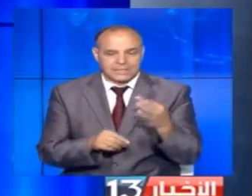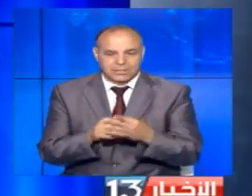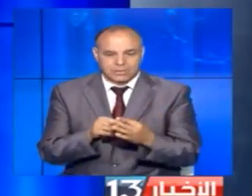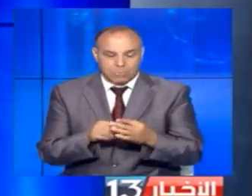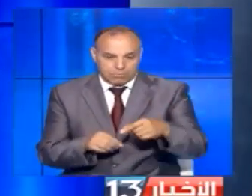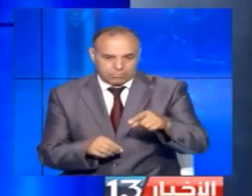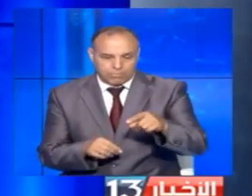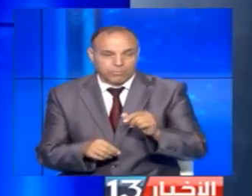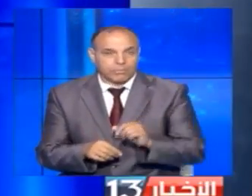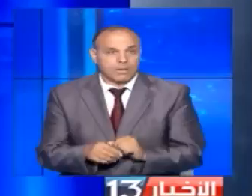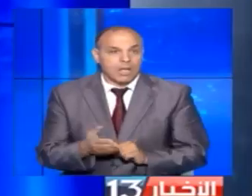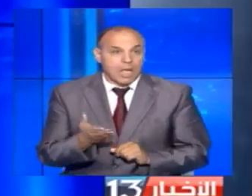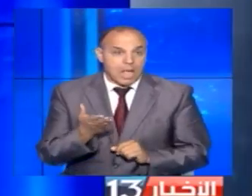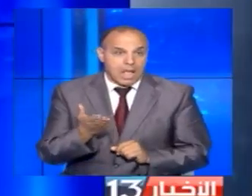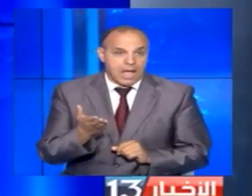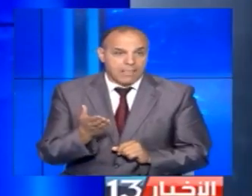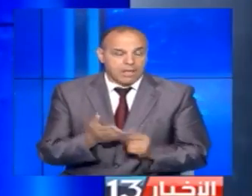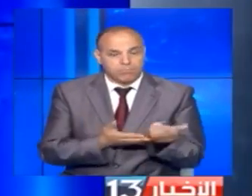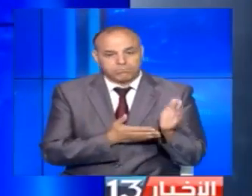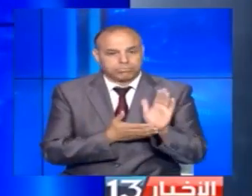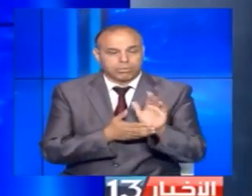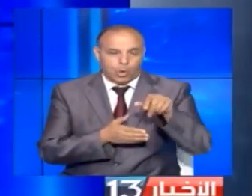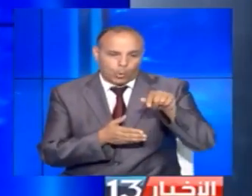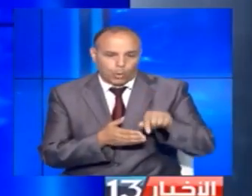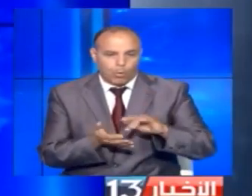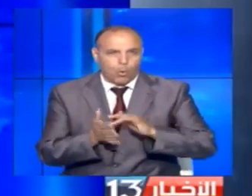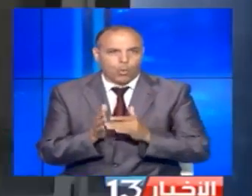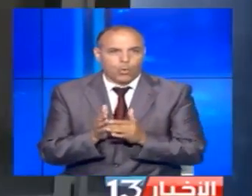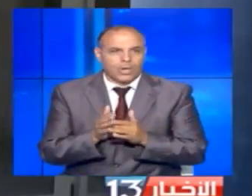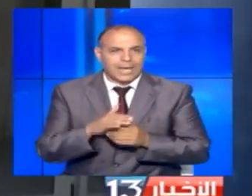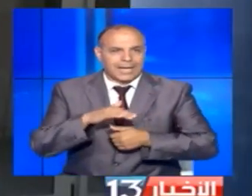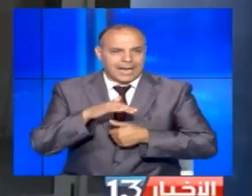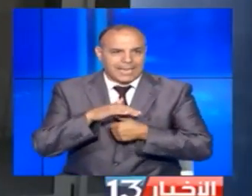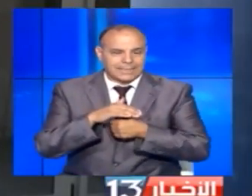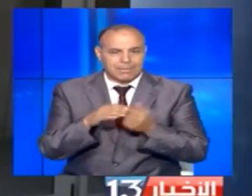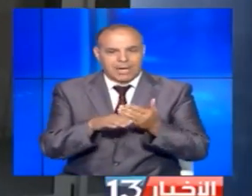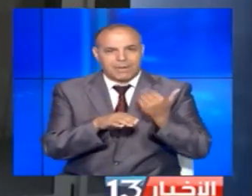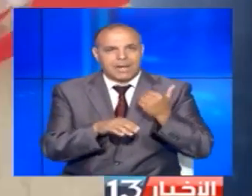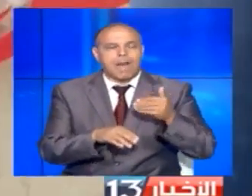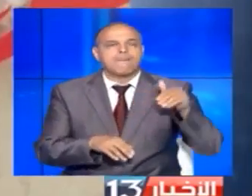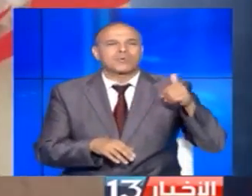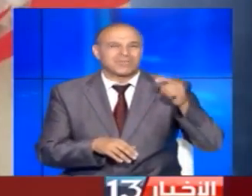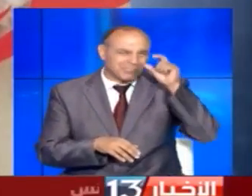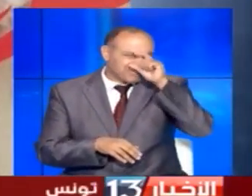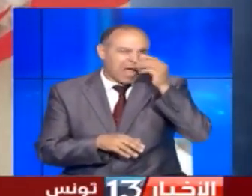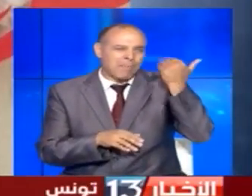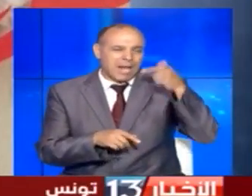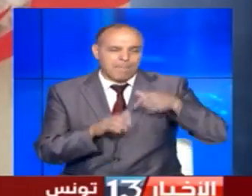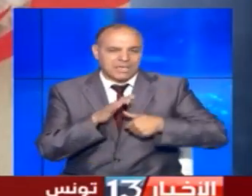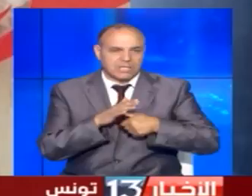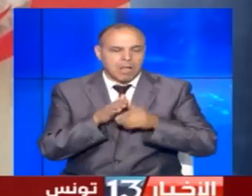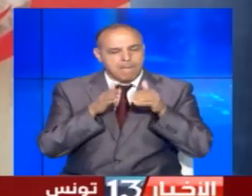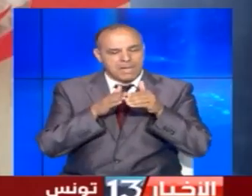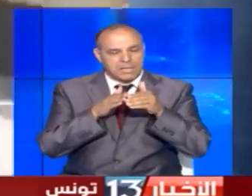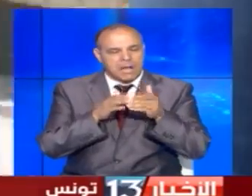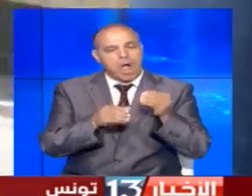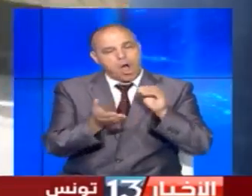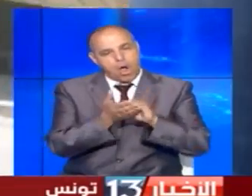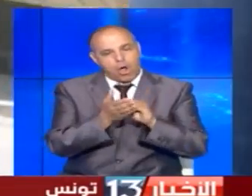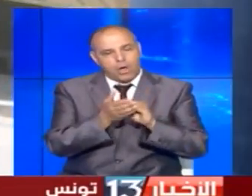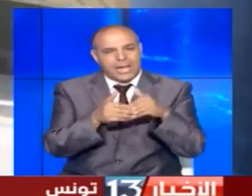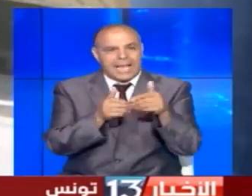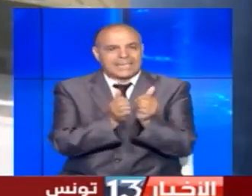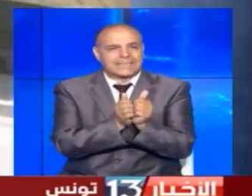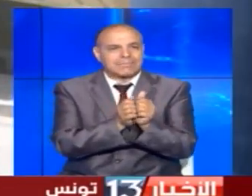الشهر المقبل. وقد قدم اليوم كل من الرئيس الأسبق المنصف المرزوقي مطلب ترشحه عن